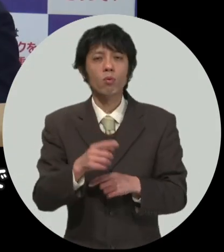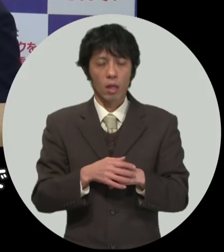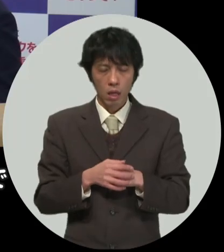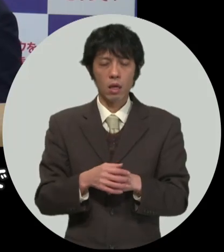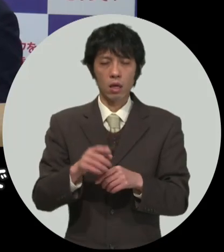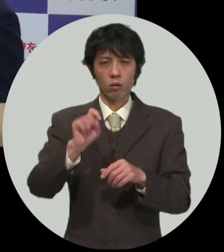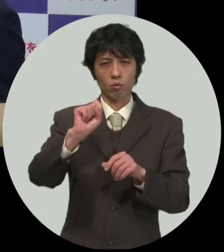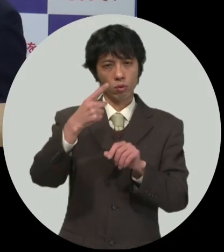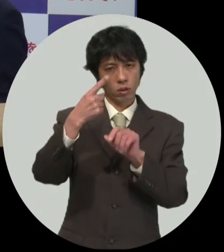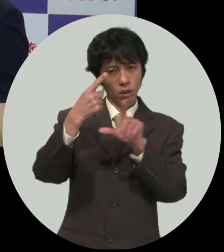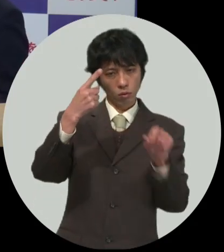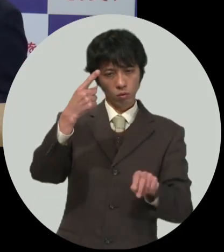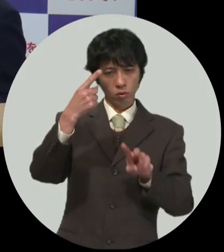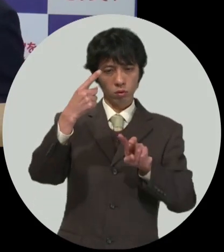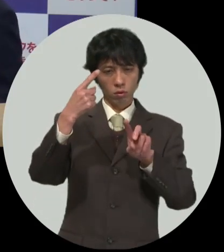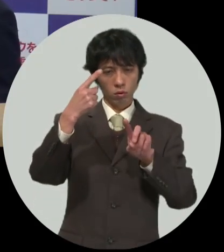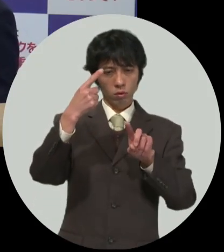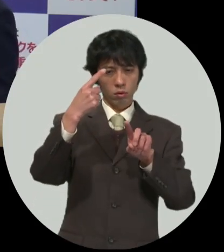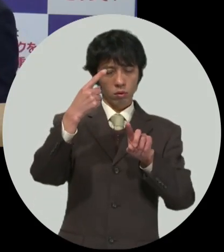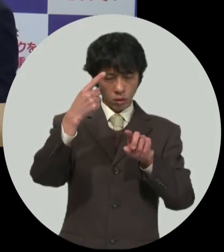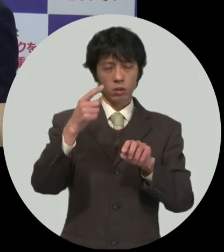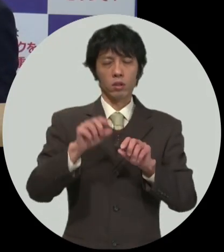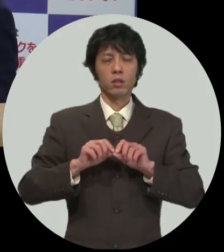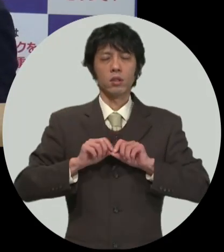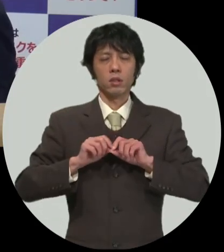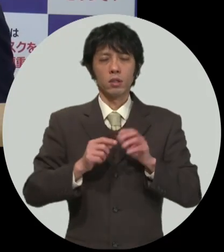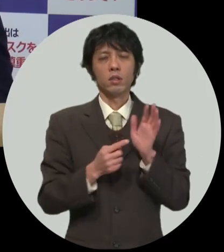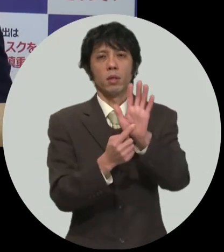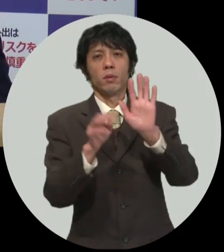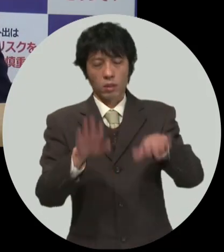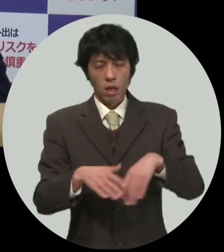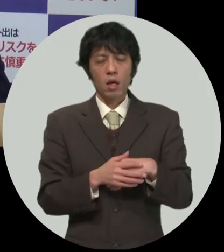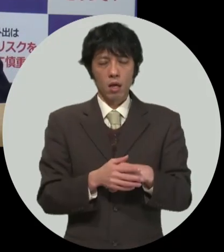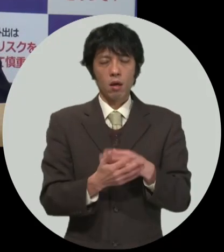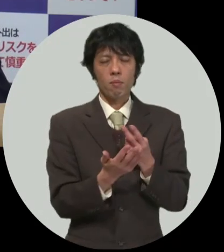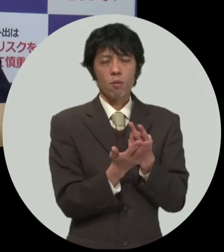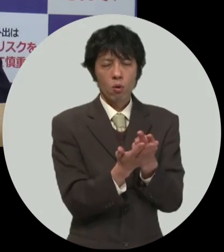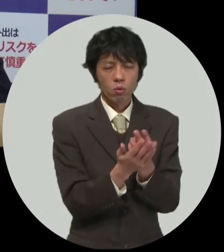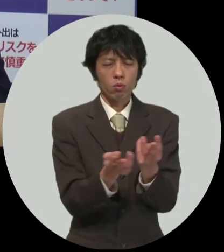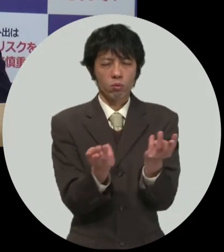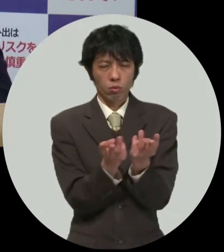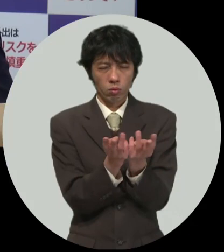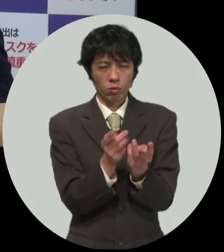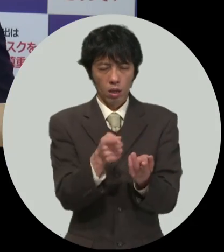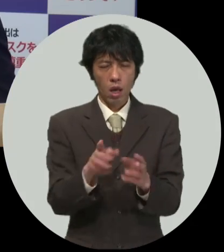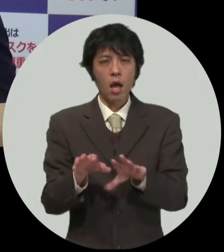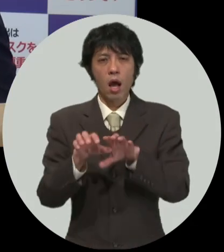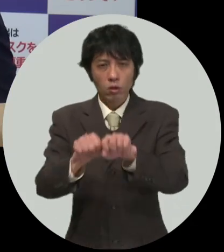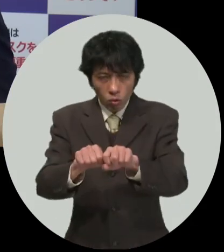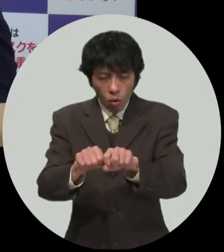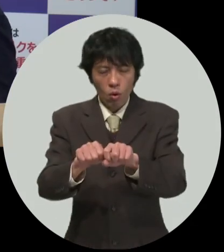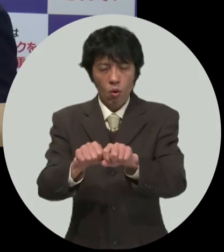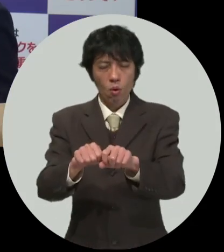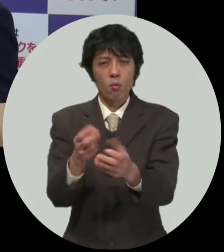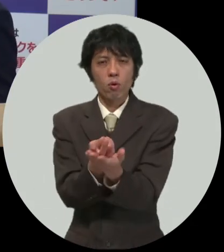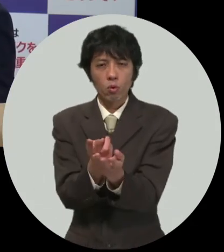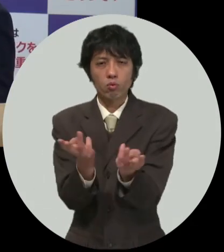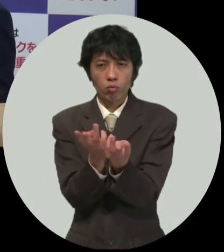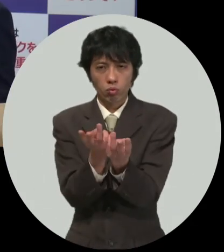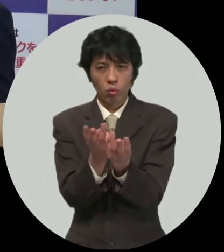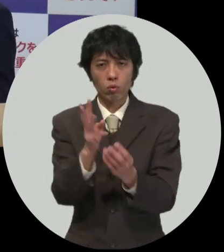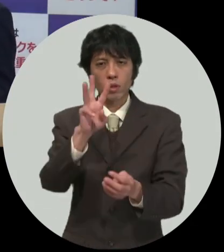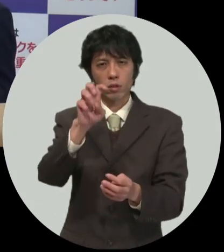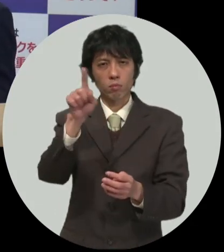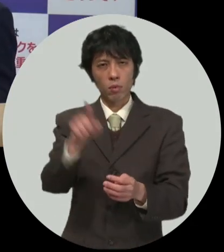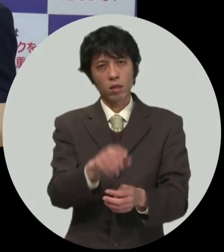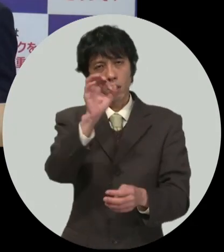ました、2週間後に必要とされる病床数が確保病床数の 30% を